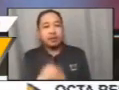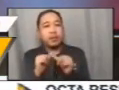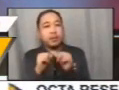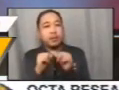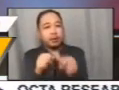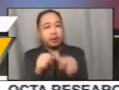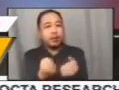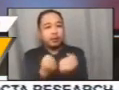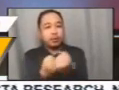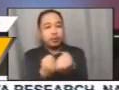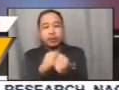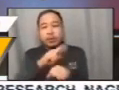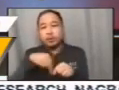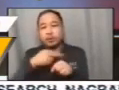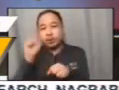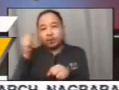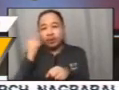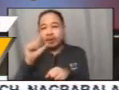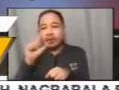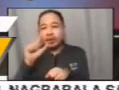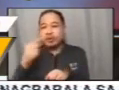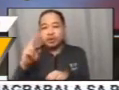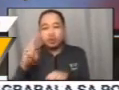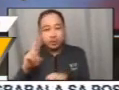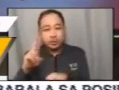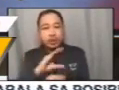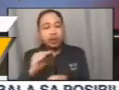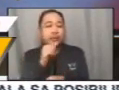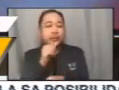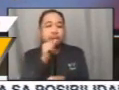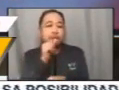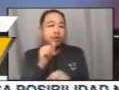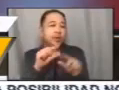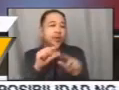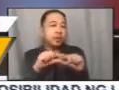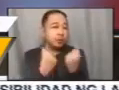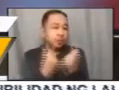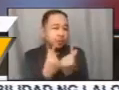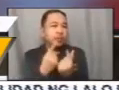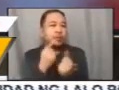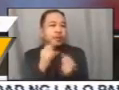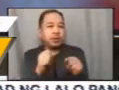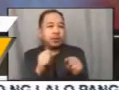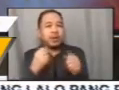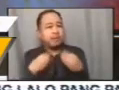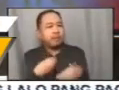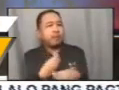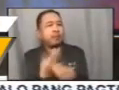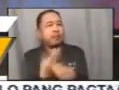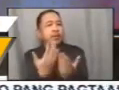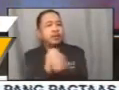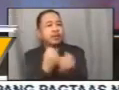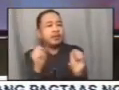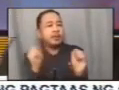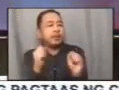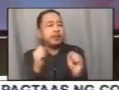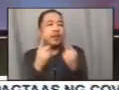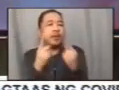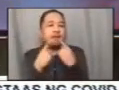vaccine na dadalhin dito sa bansa by third quarter para raw ngayong taon. Dito po na tayo sa usapin ng